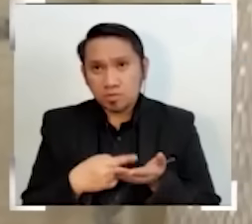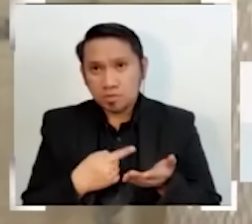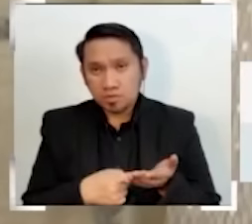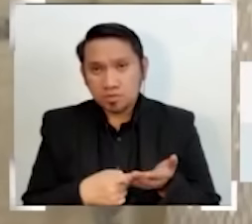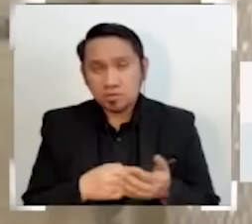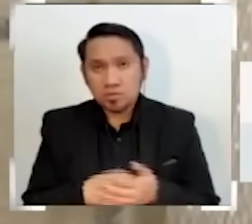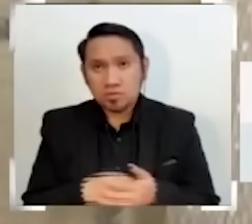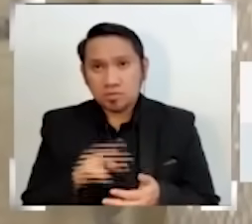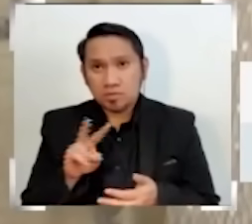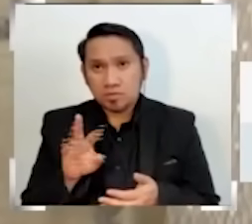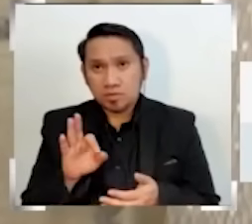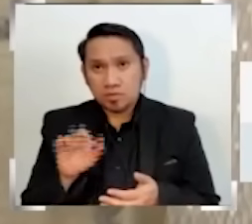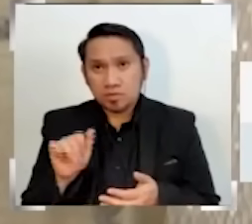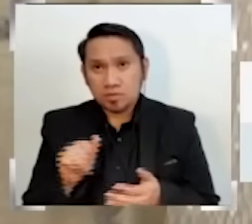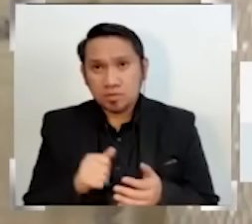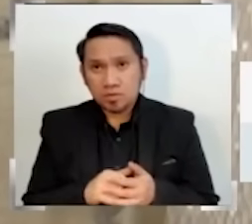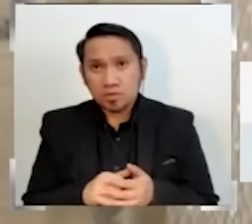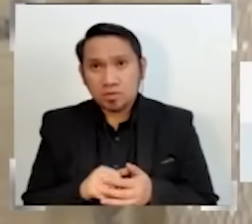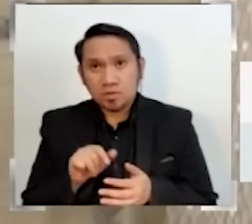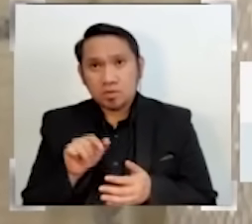Agreement, which make